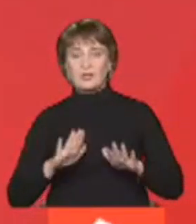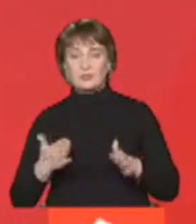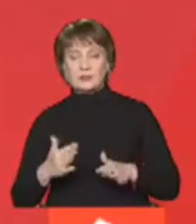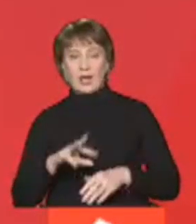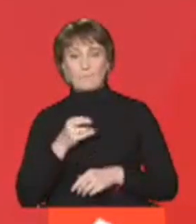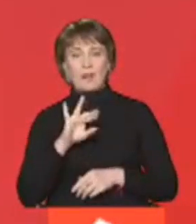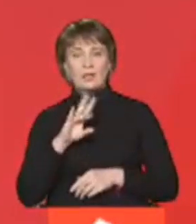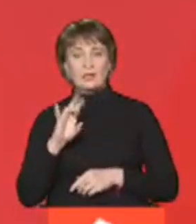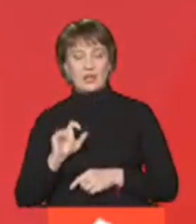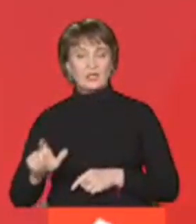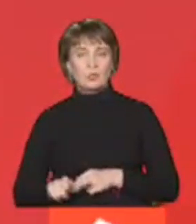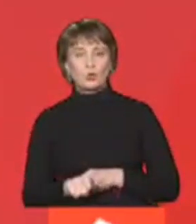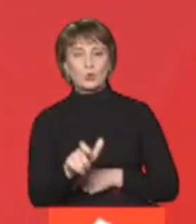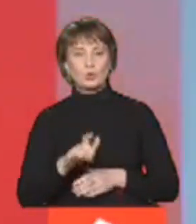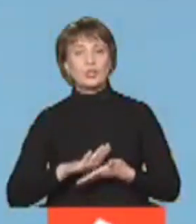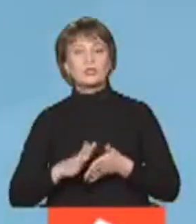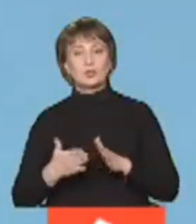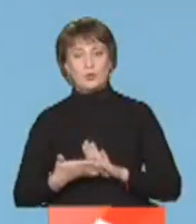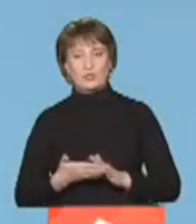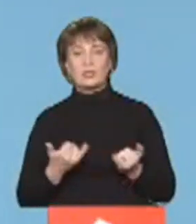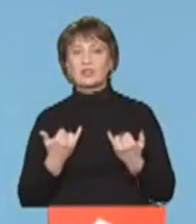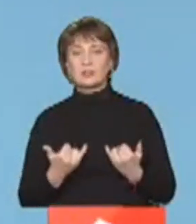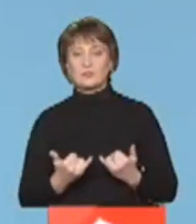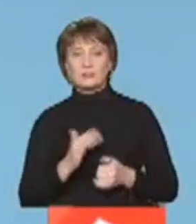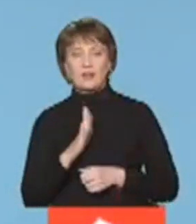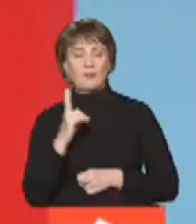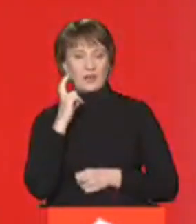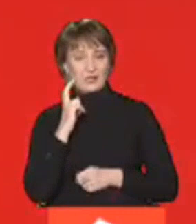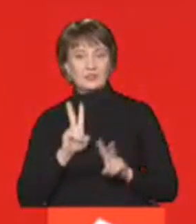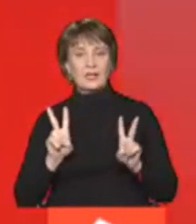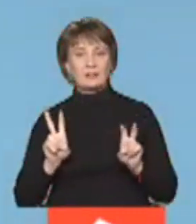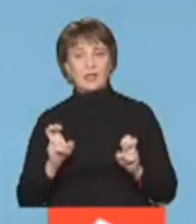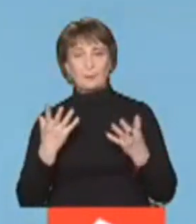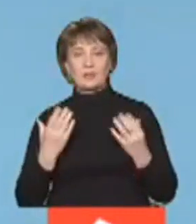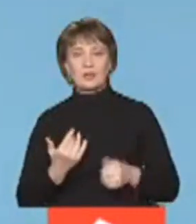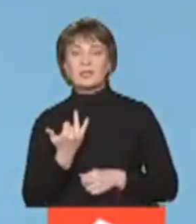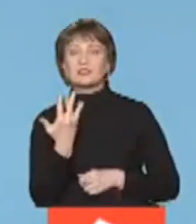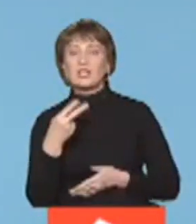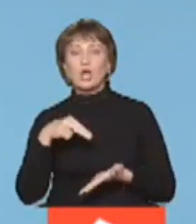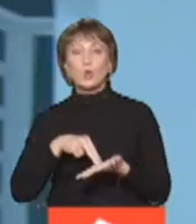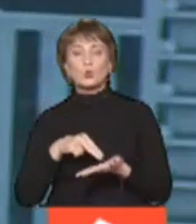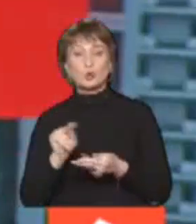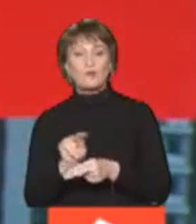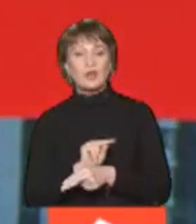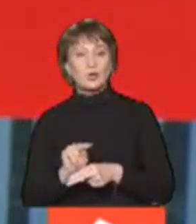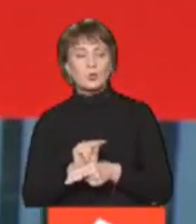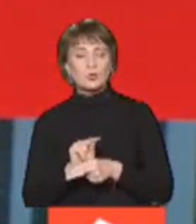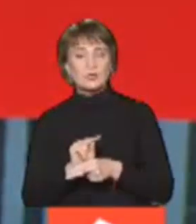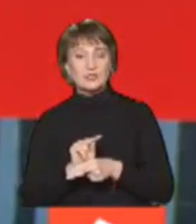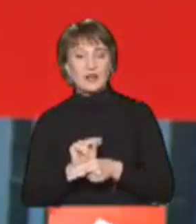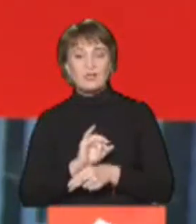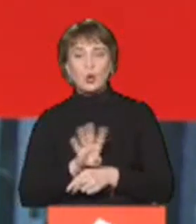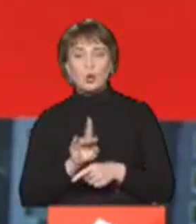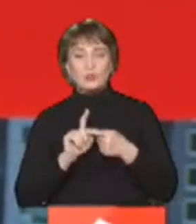Мар'яна Черкасець – про дорожні ситуації. І сьогодні у «Київньюзрумі» тема дня – скільки коштує вилікуватись від коронавірусу.